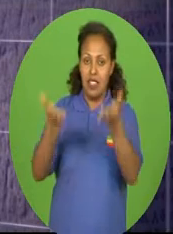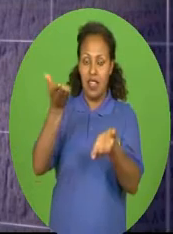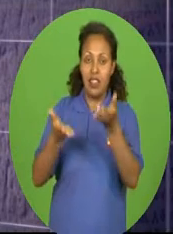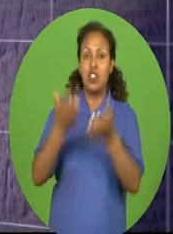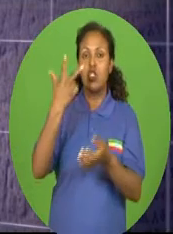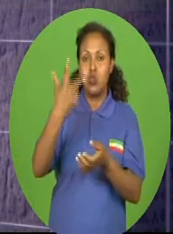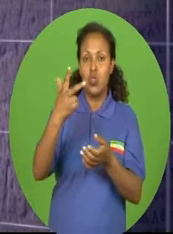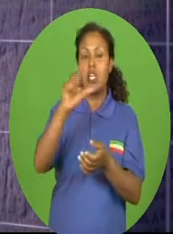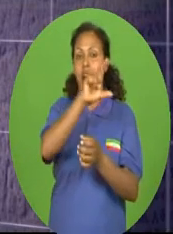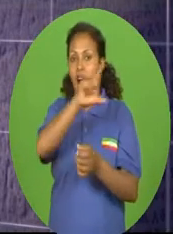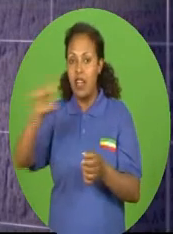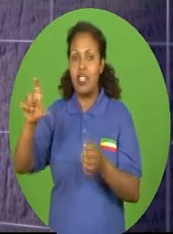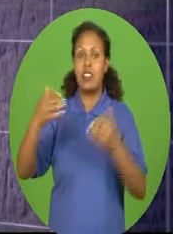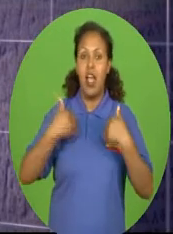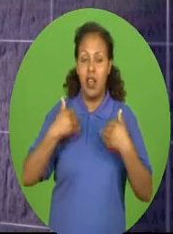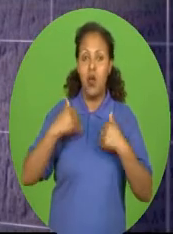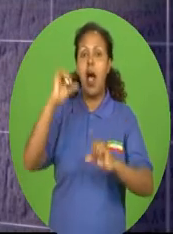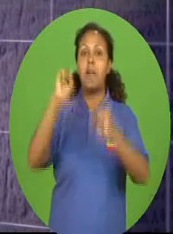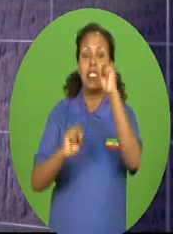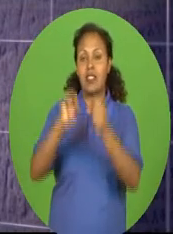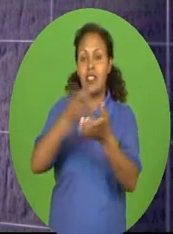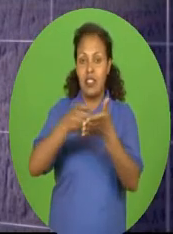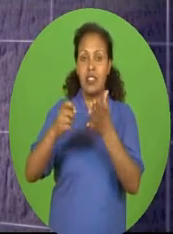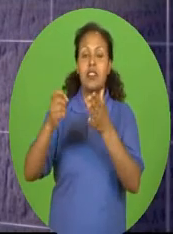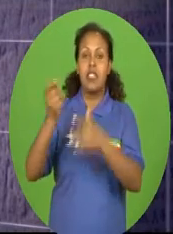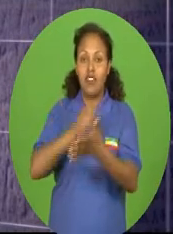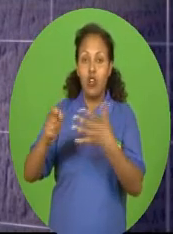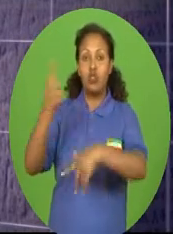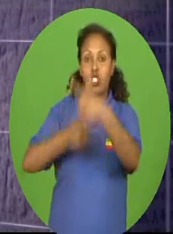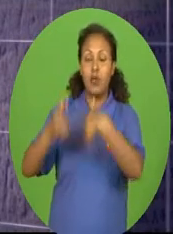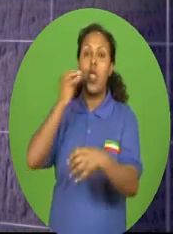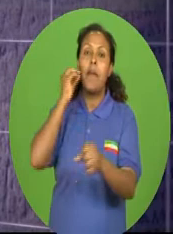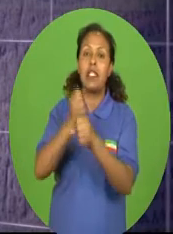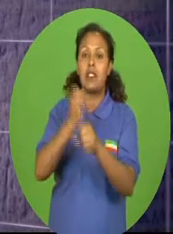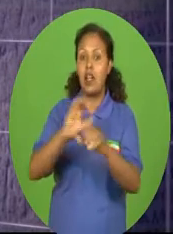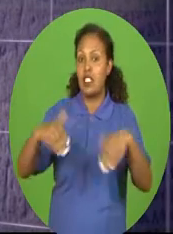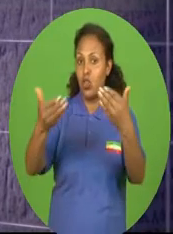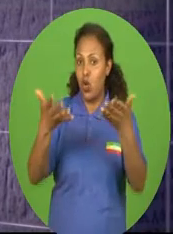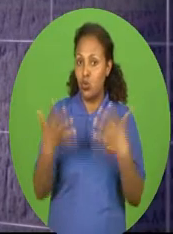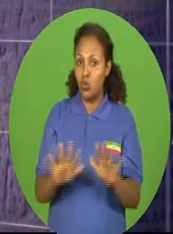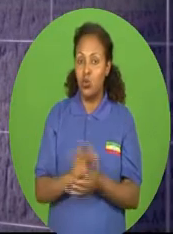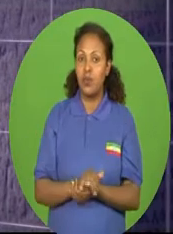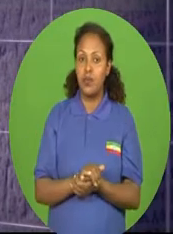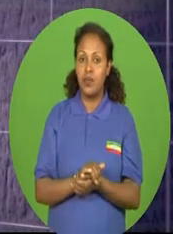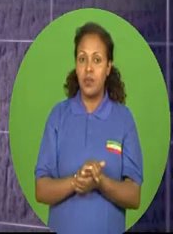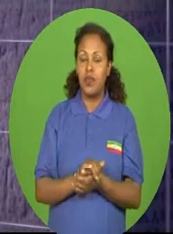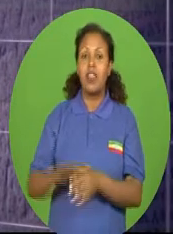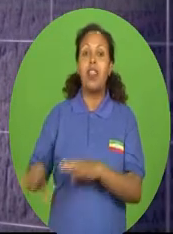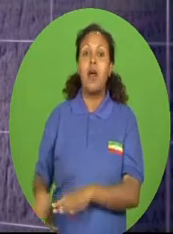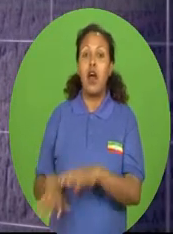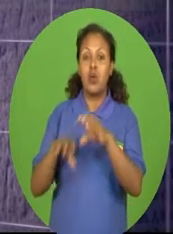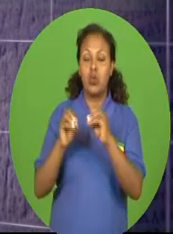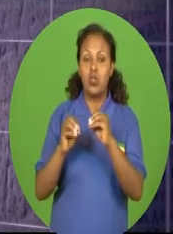በማወዳደርና በማነጻጸር 3 አንቀጽ ያለው አመዛዛኝ ድርሰት ጽፋችሁ እንድትመጡ የቤት ስራ ሰጥተዋችሁ።